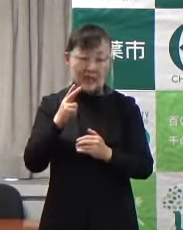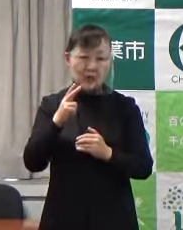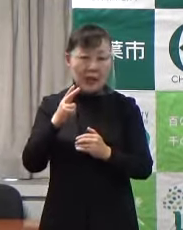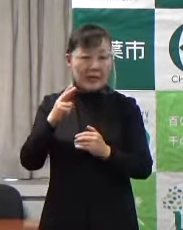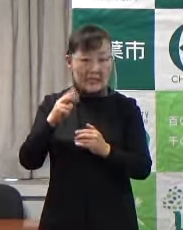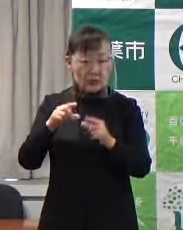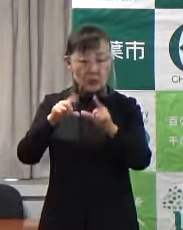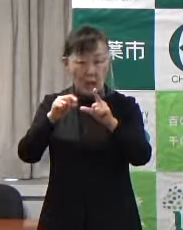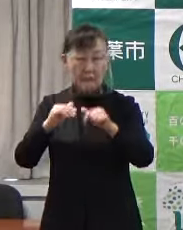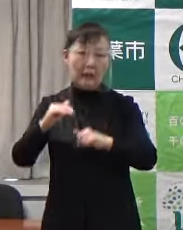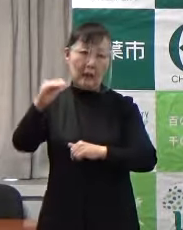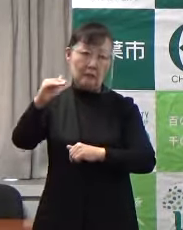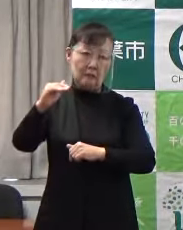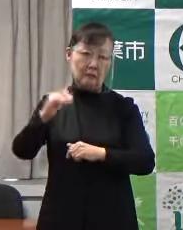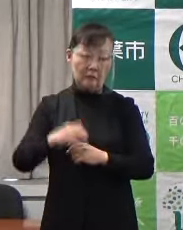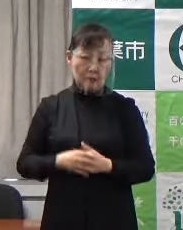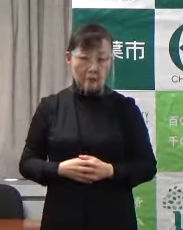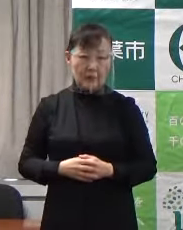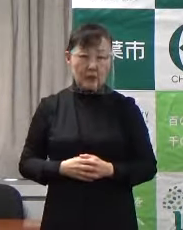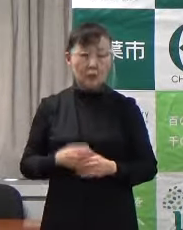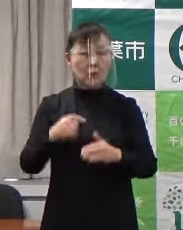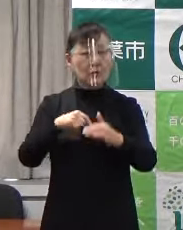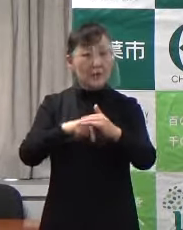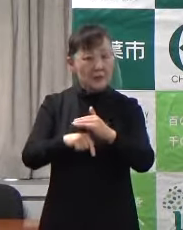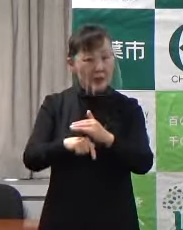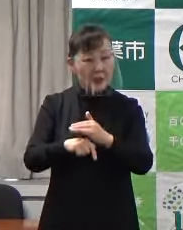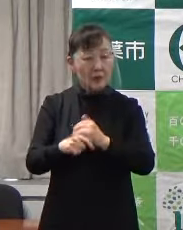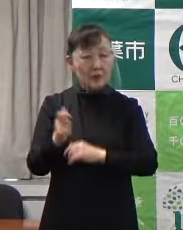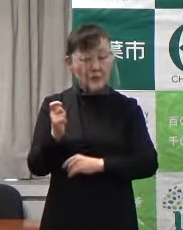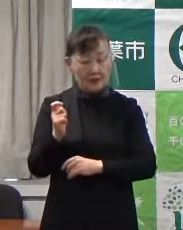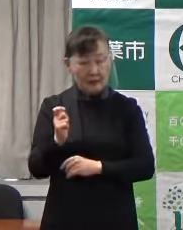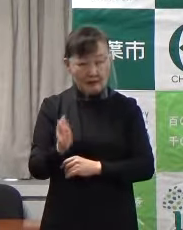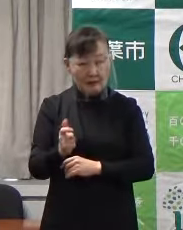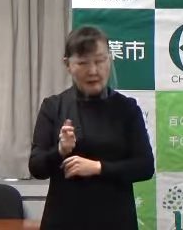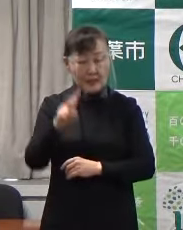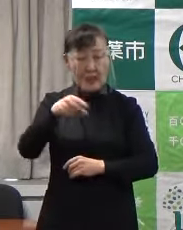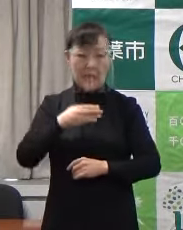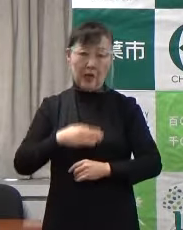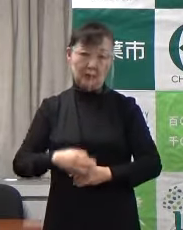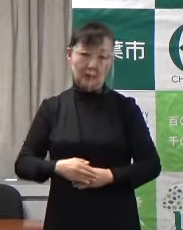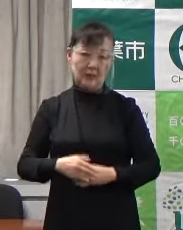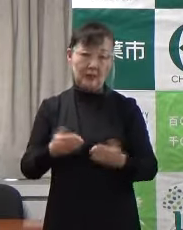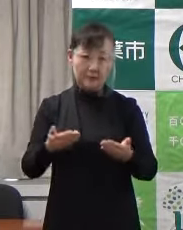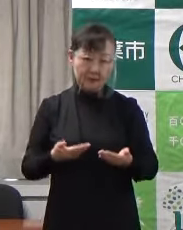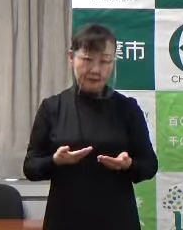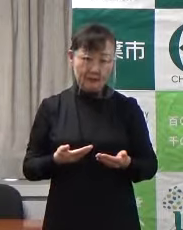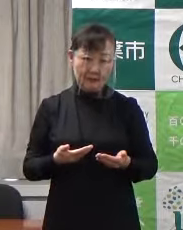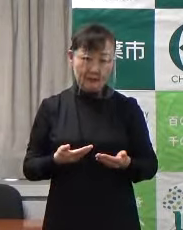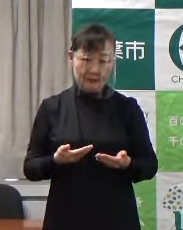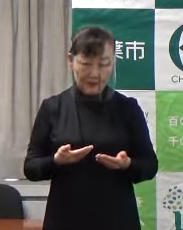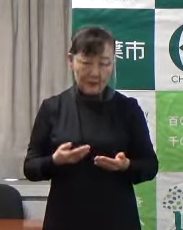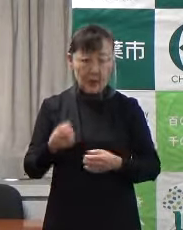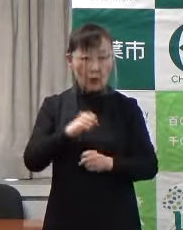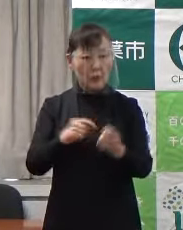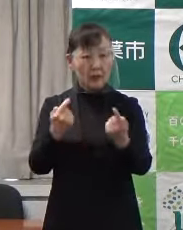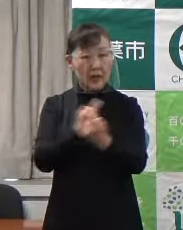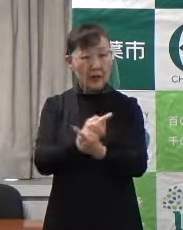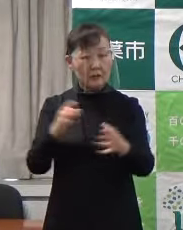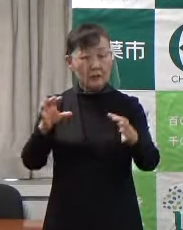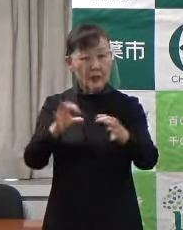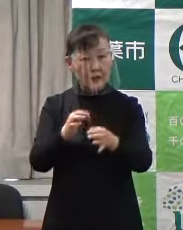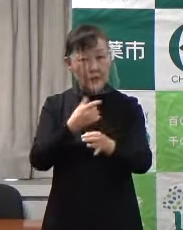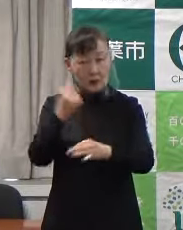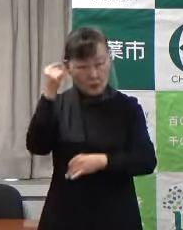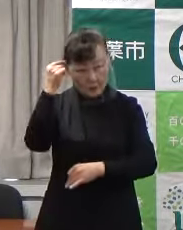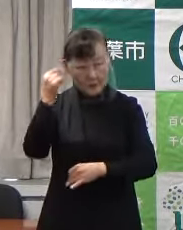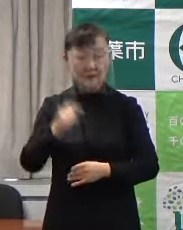なというふうにも思っていますので、そういった意味でもしっかり理解をして、子どもにつなげていただければありが